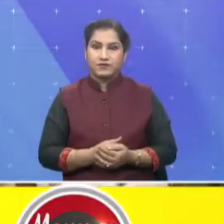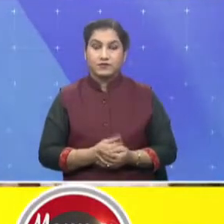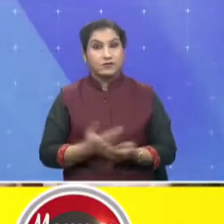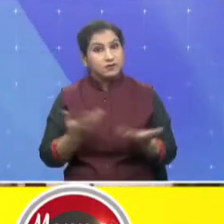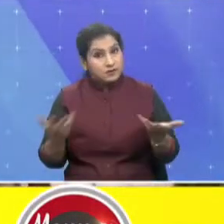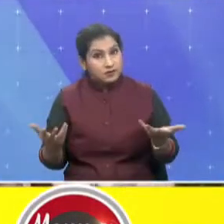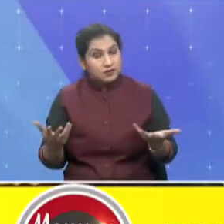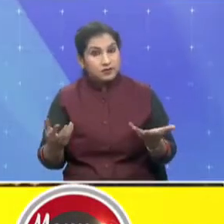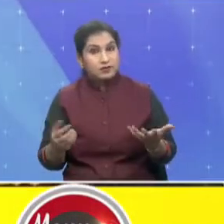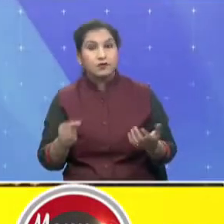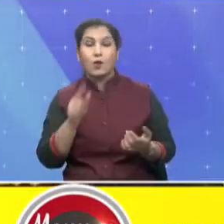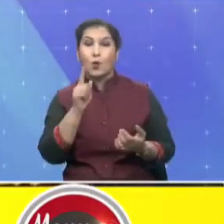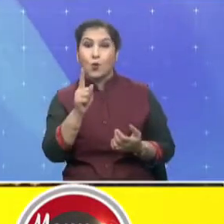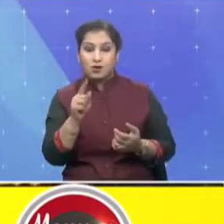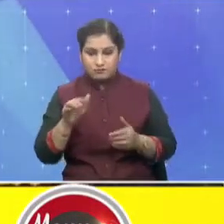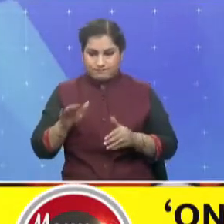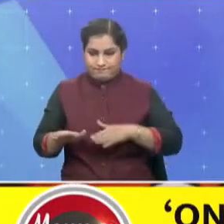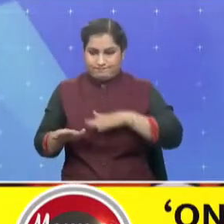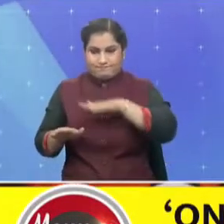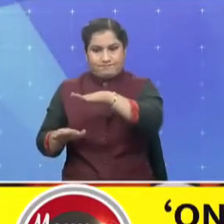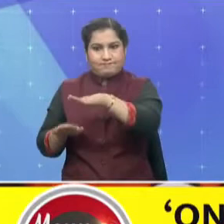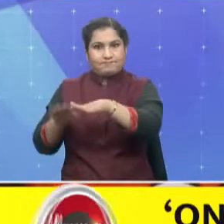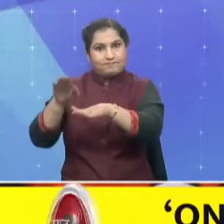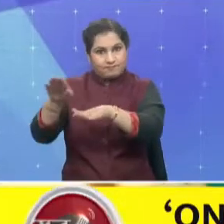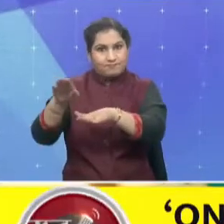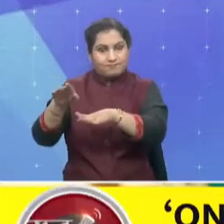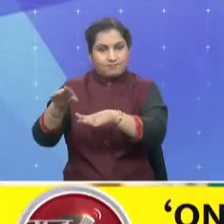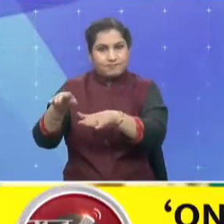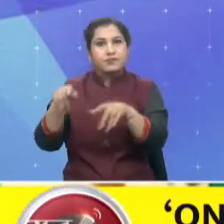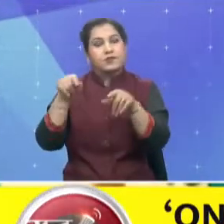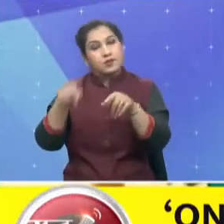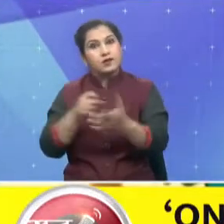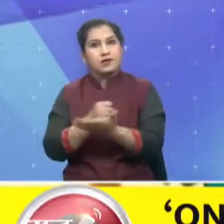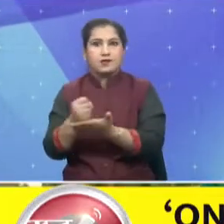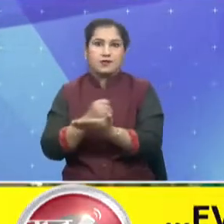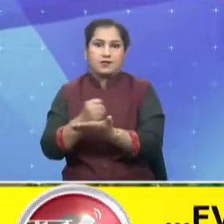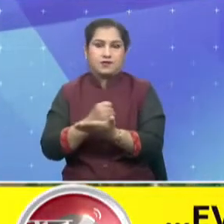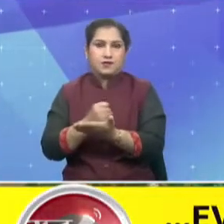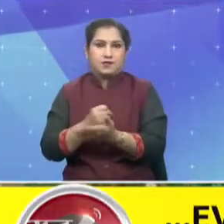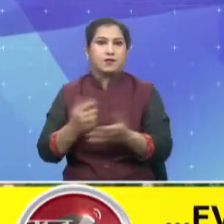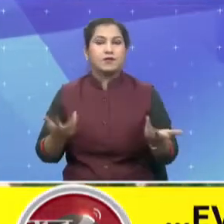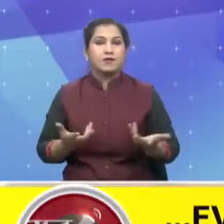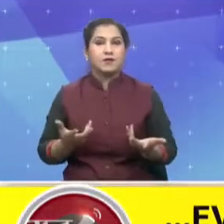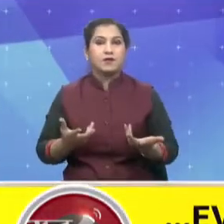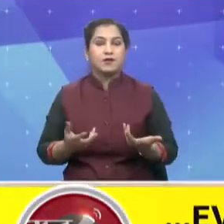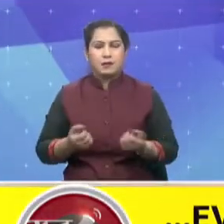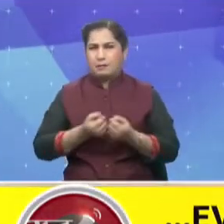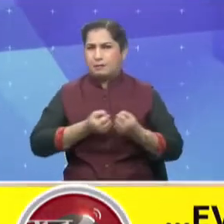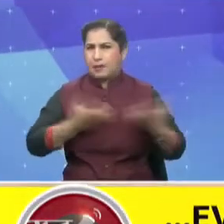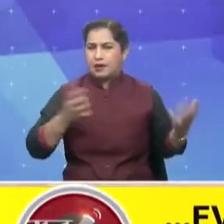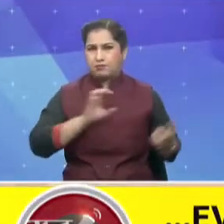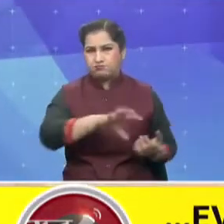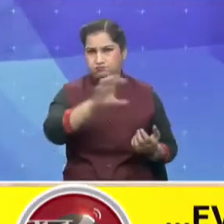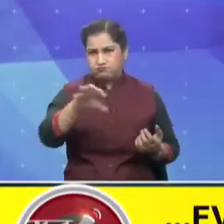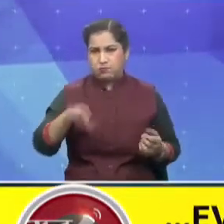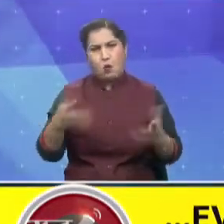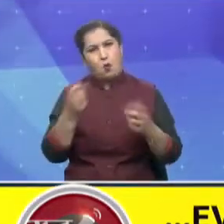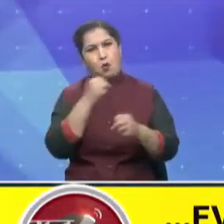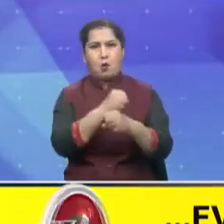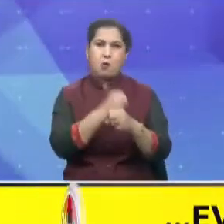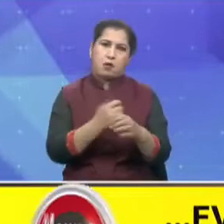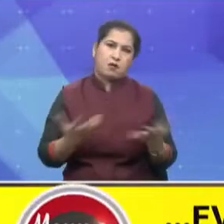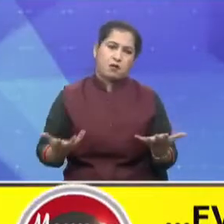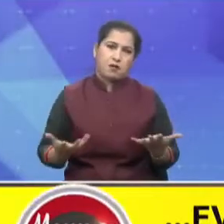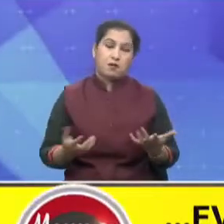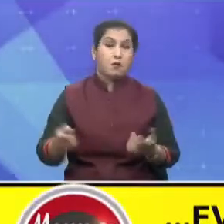साथियों, एक कदम स्वच्छता की ओर, इस प्रयास में संस्थाएं हो या सरकार,